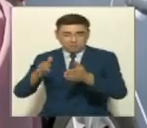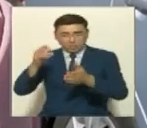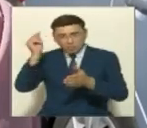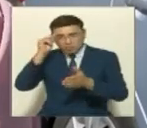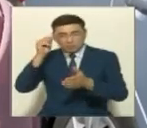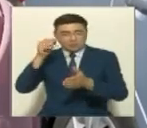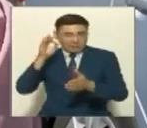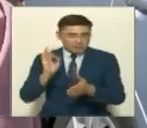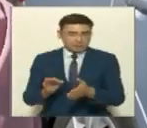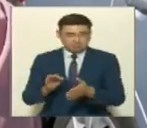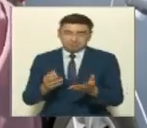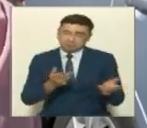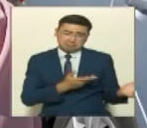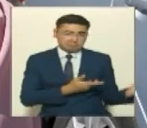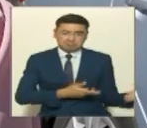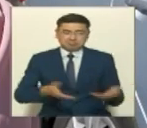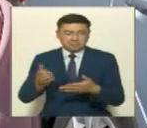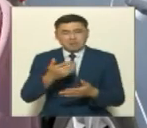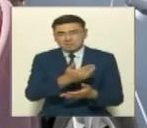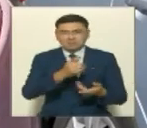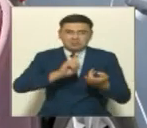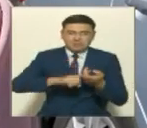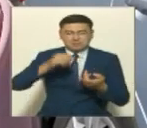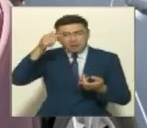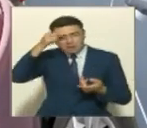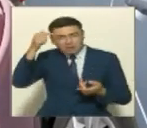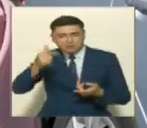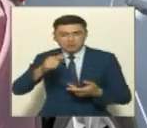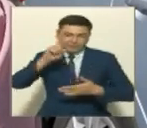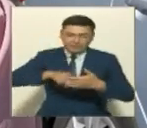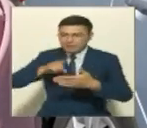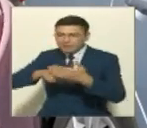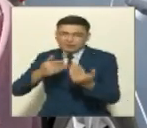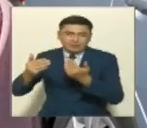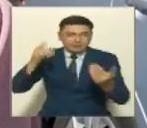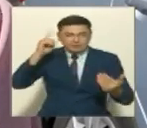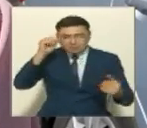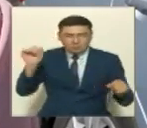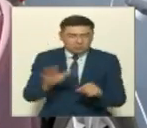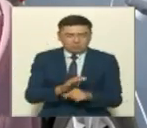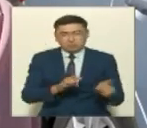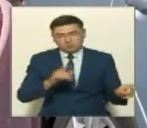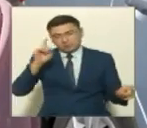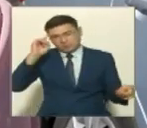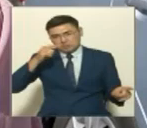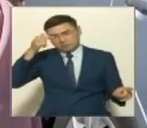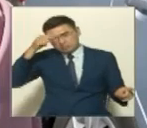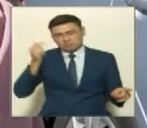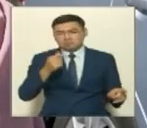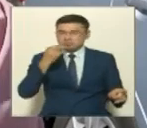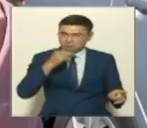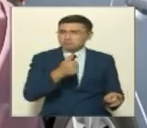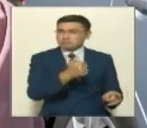едім. Балдар дінде оқытуға деген. Енді оны бақылап қарау керек, қай дінде оқып жүрген балдарын деген.